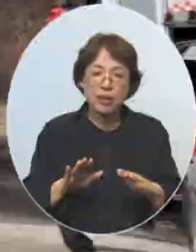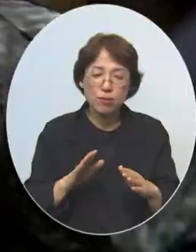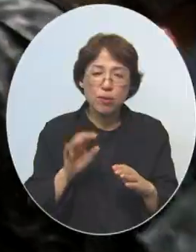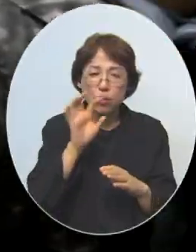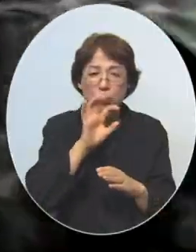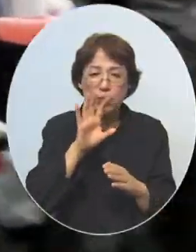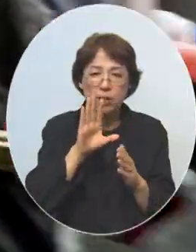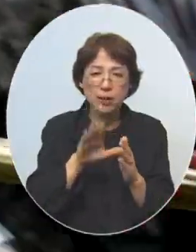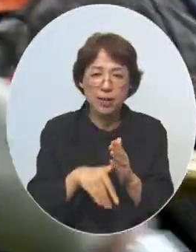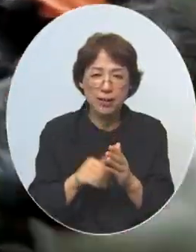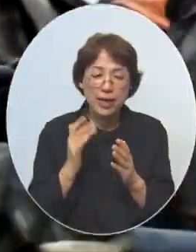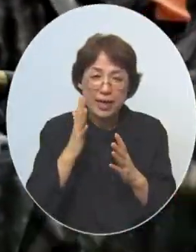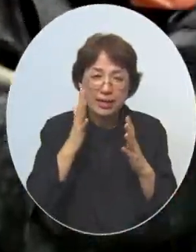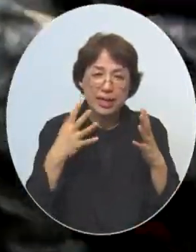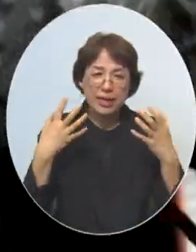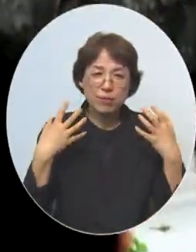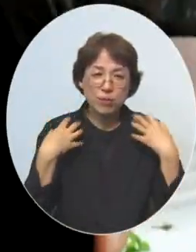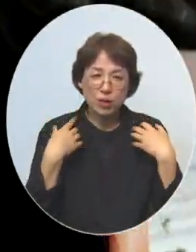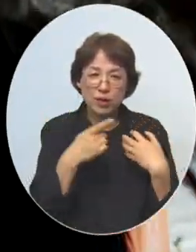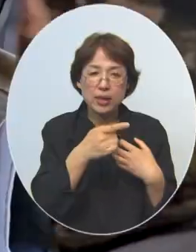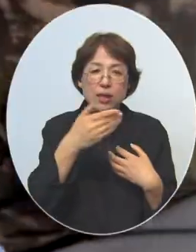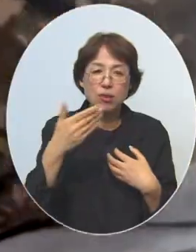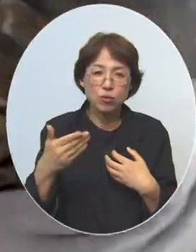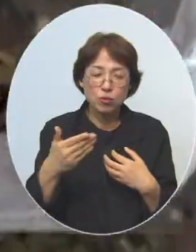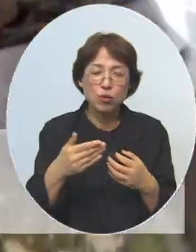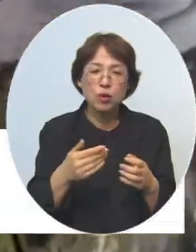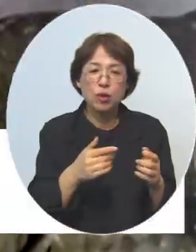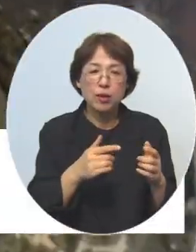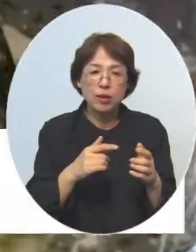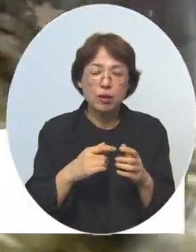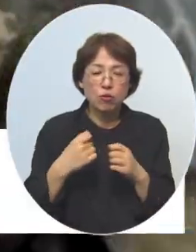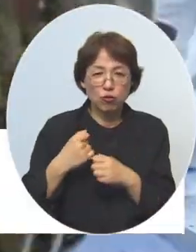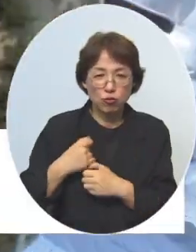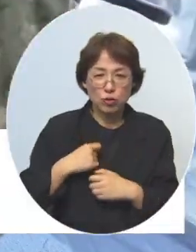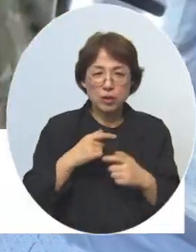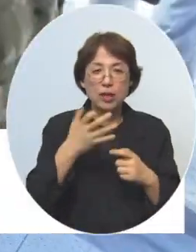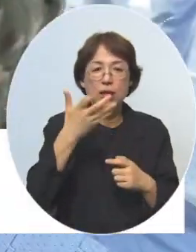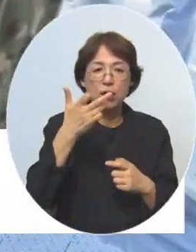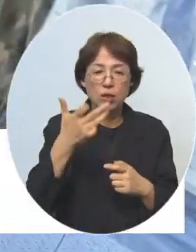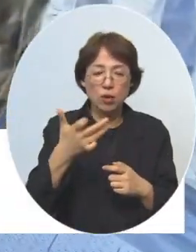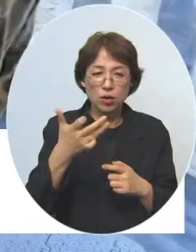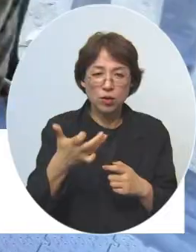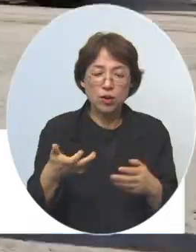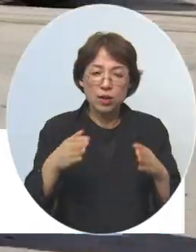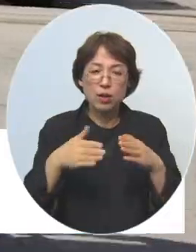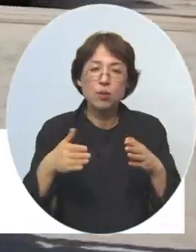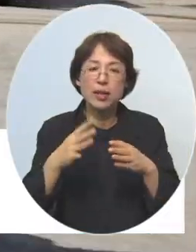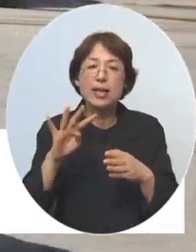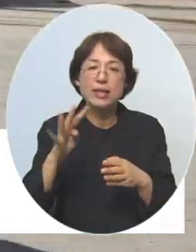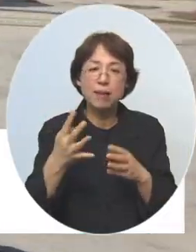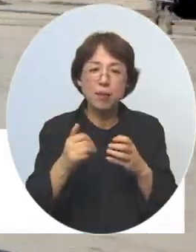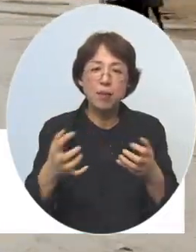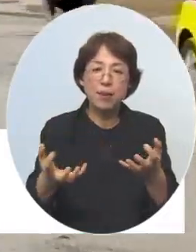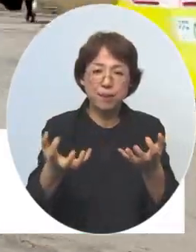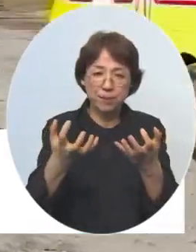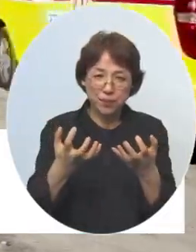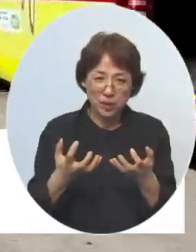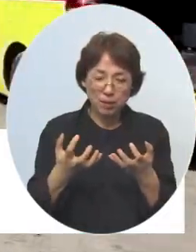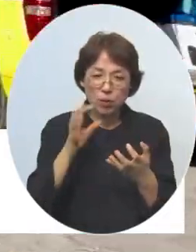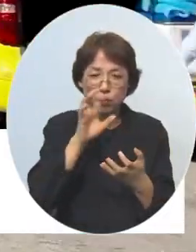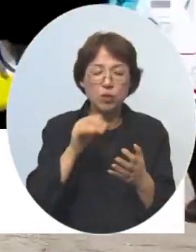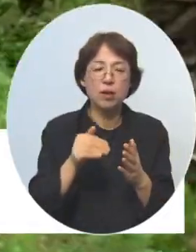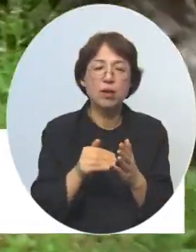소방청 육군과 포천시 민간단체 등 18개 관계기관에서 400여명이 참여했습니다